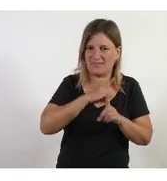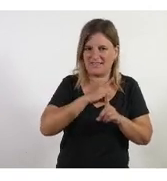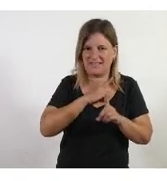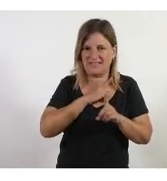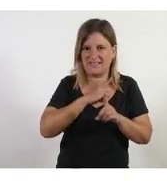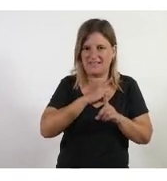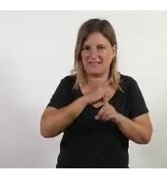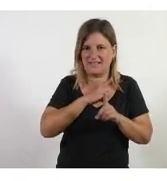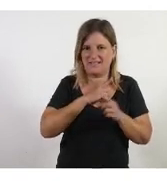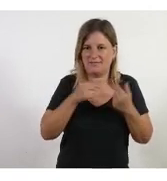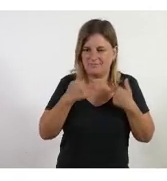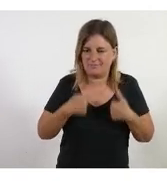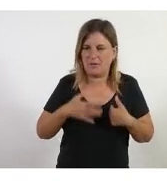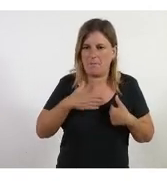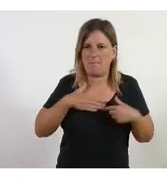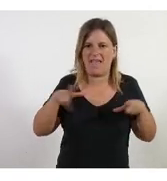Aquest és el vostre espai.